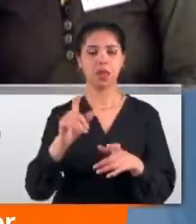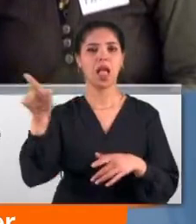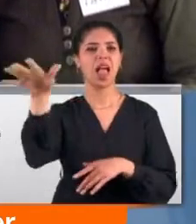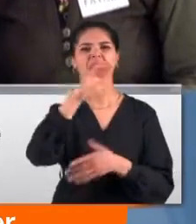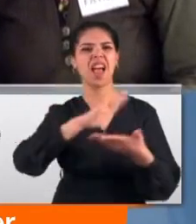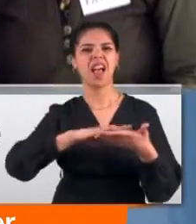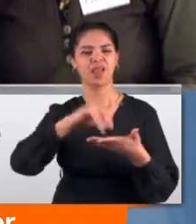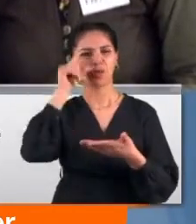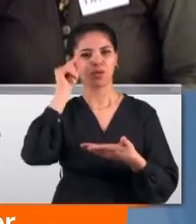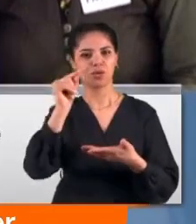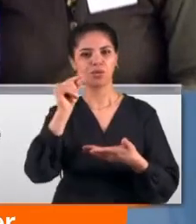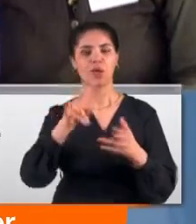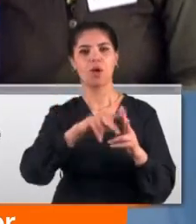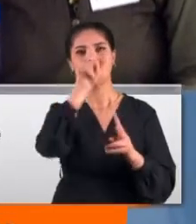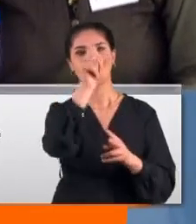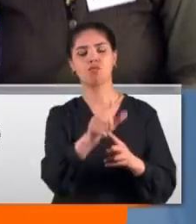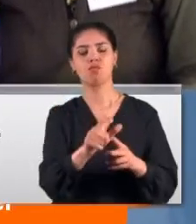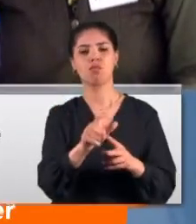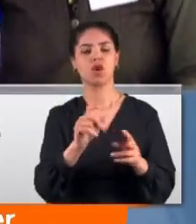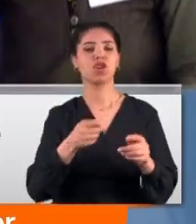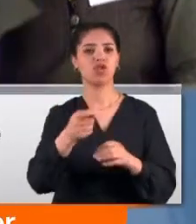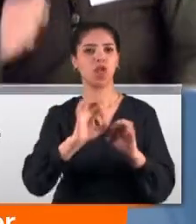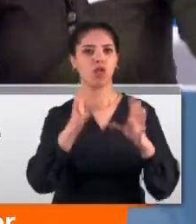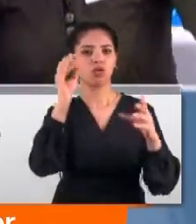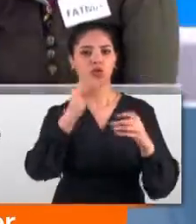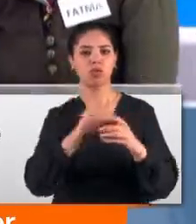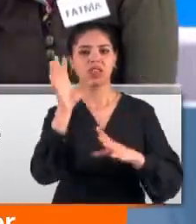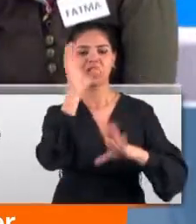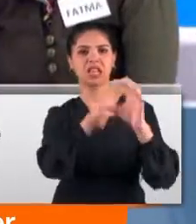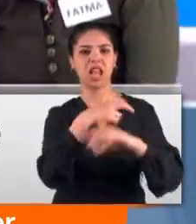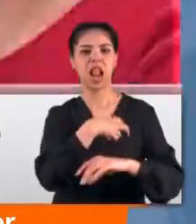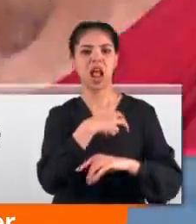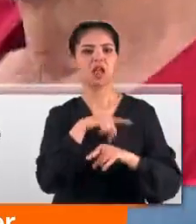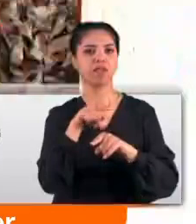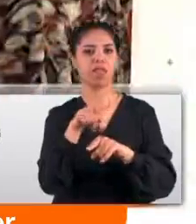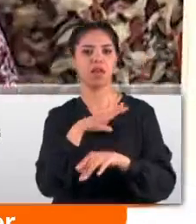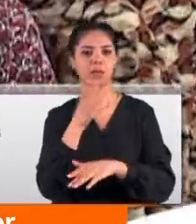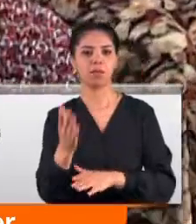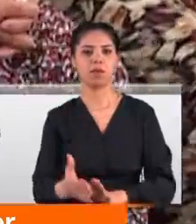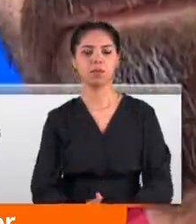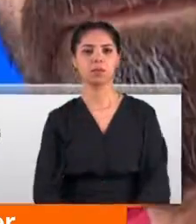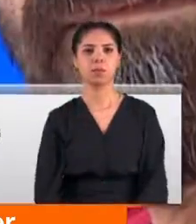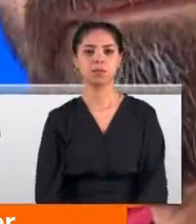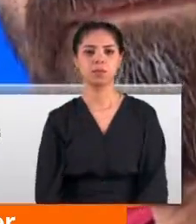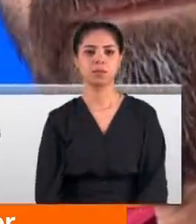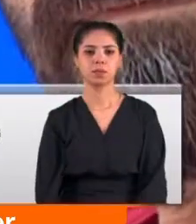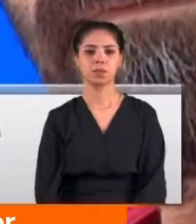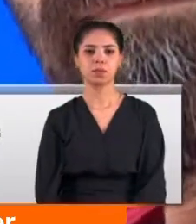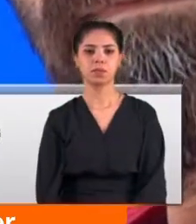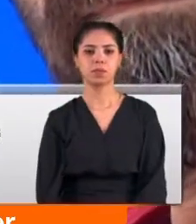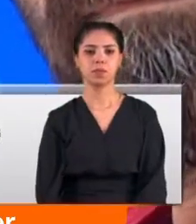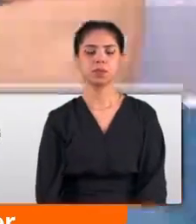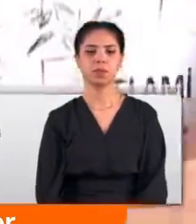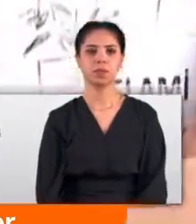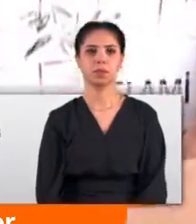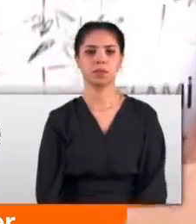şüphelendi. Müge Anlı ise cinayetin düğümünü çözmek için yasak ilişkinin peşinden gitti. Selam Bey, cinayetin olduğu gün orada köprünün üzerinde